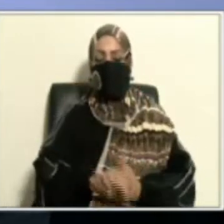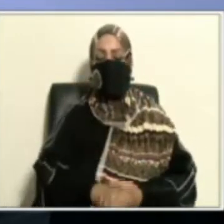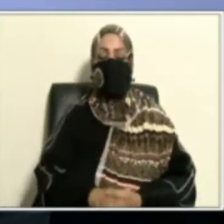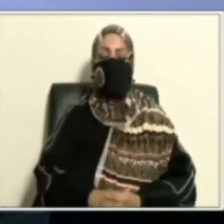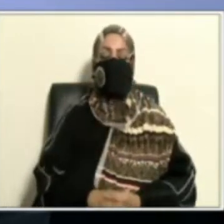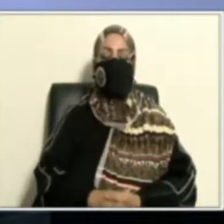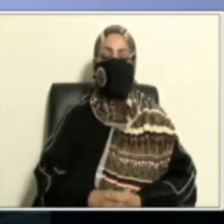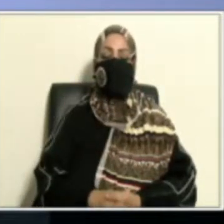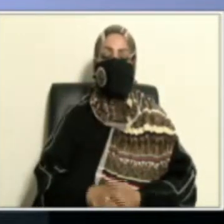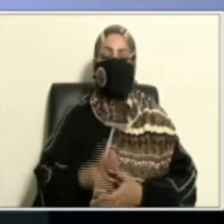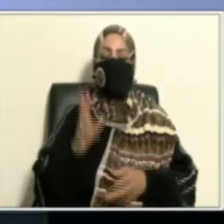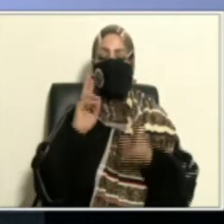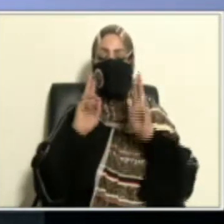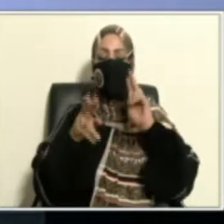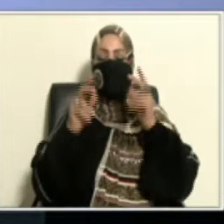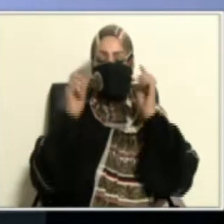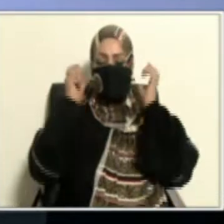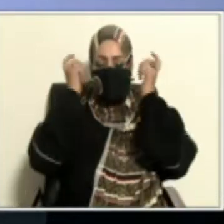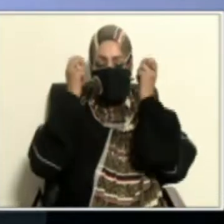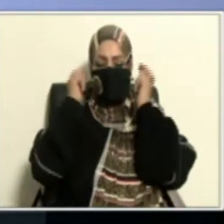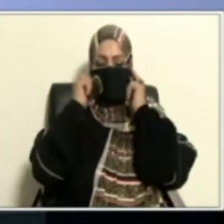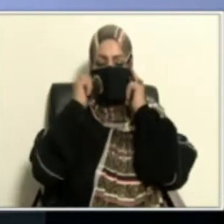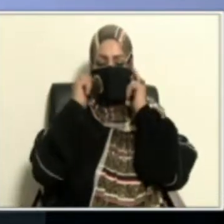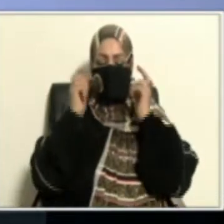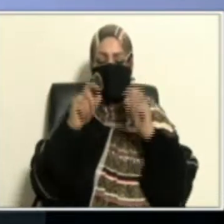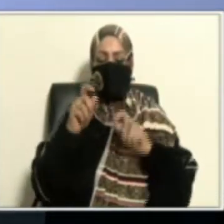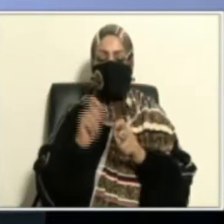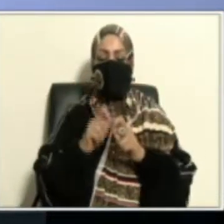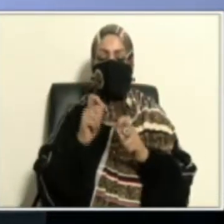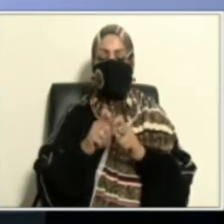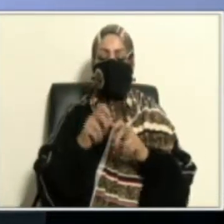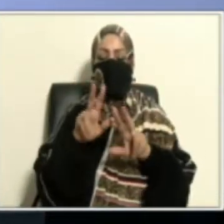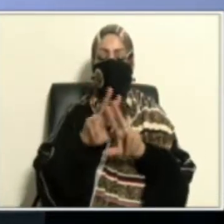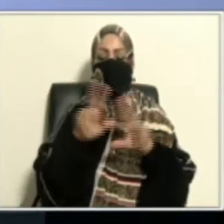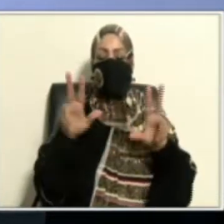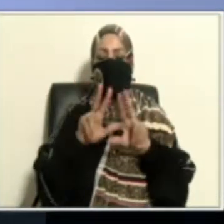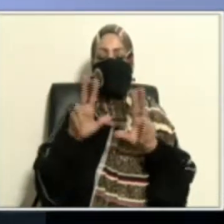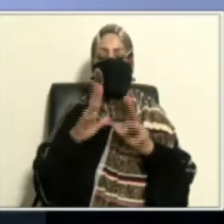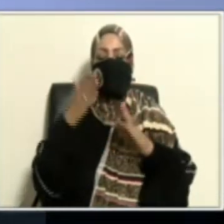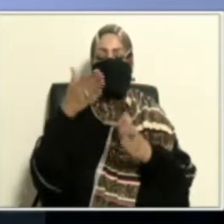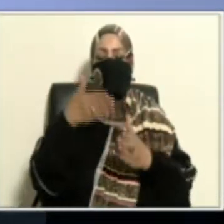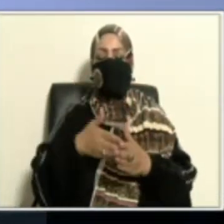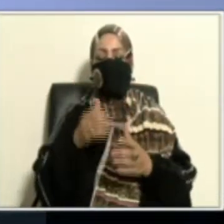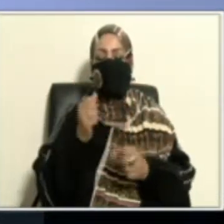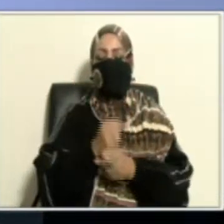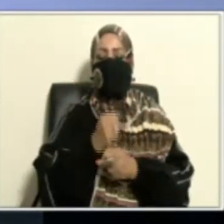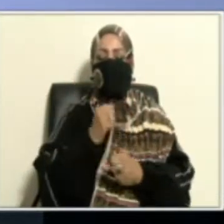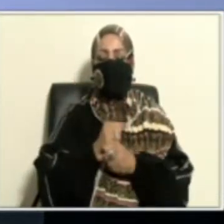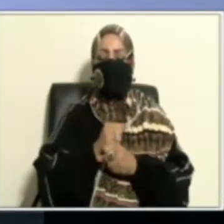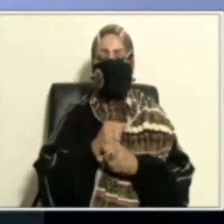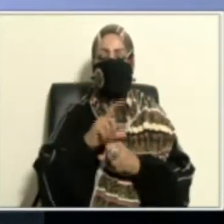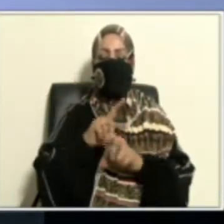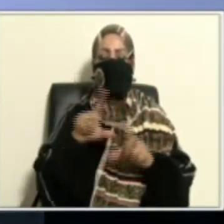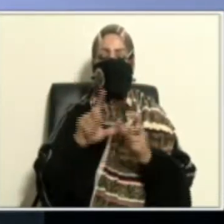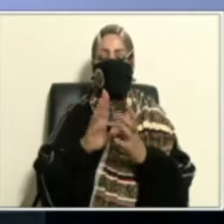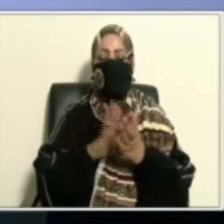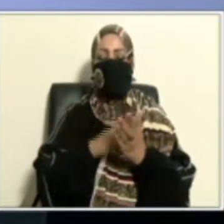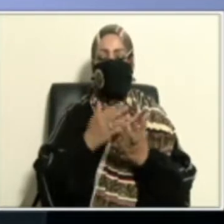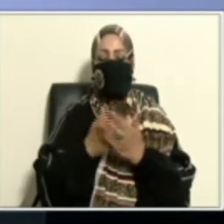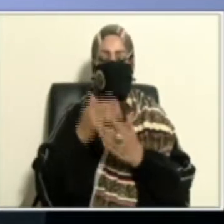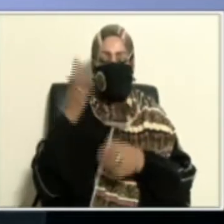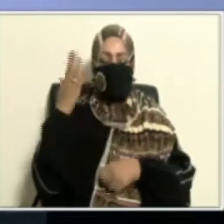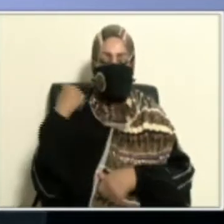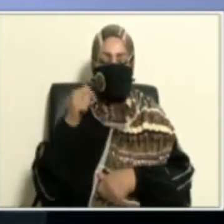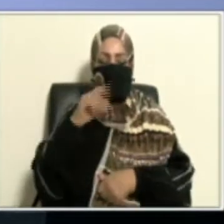الأخت بتاعت الإشارة هذه. ان شاء الله. الله يبارك فيك. باهي اللي حصلناك وينك يا شيخ؟ انستنا. باهي الله يحفظك. زخم من الاسئله يعني.